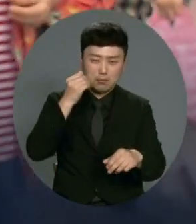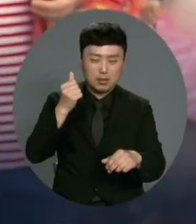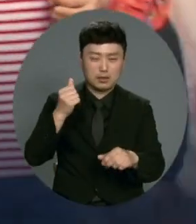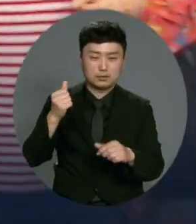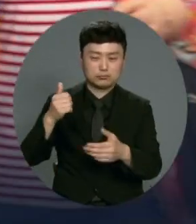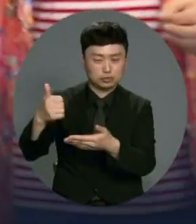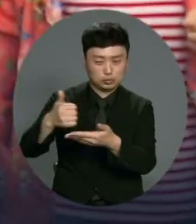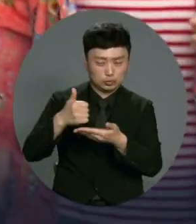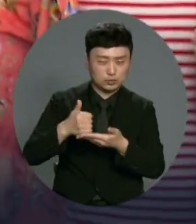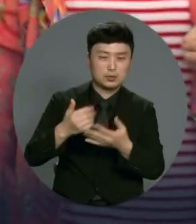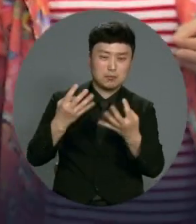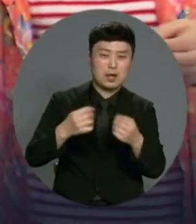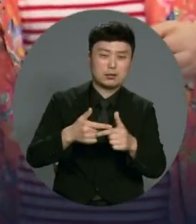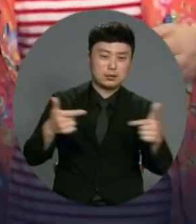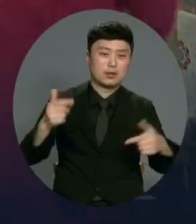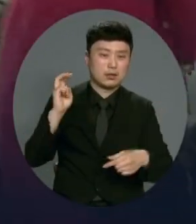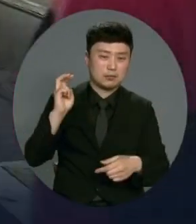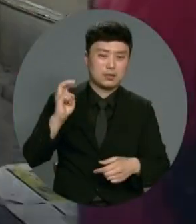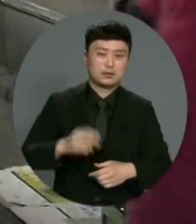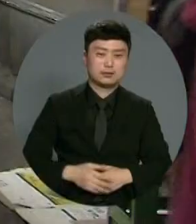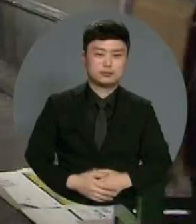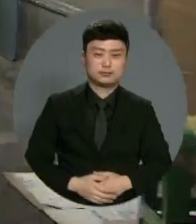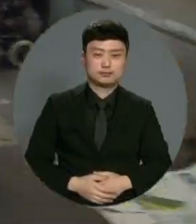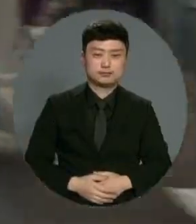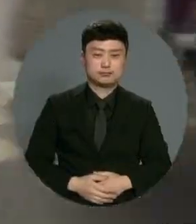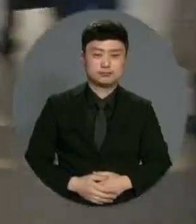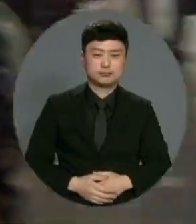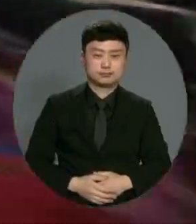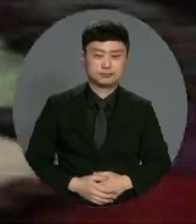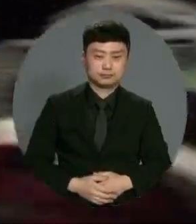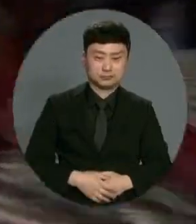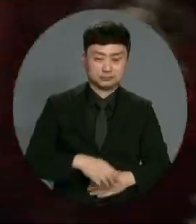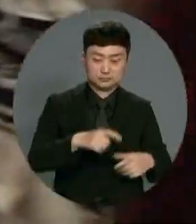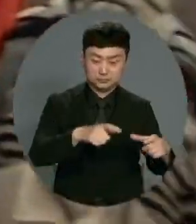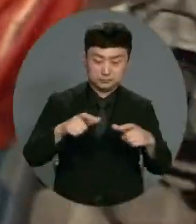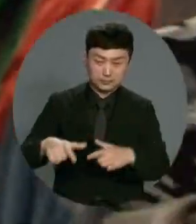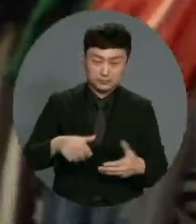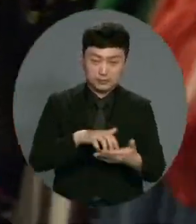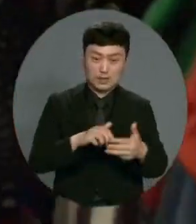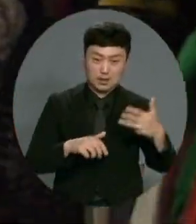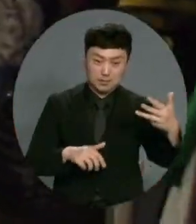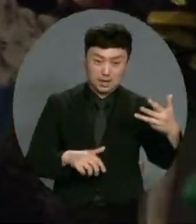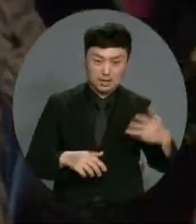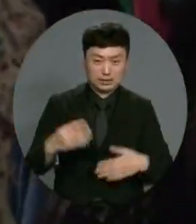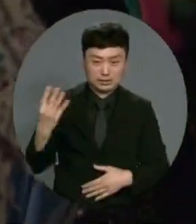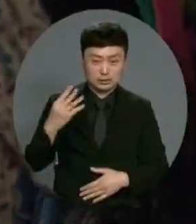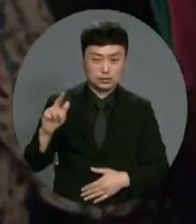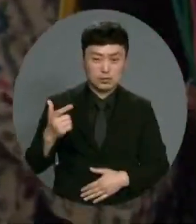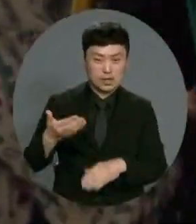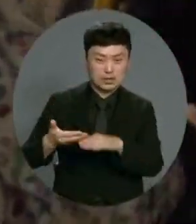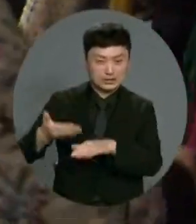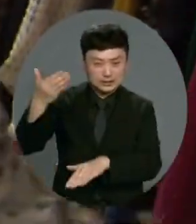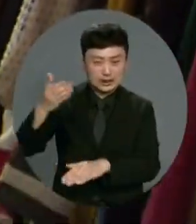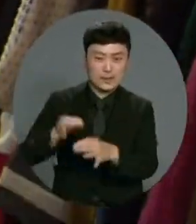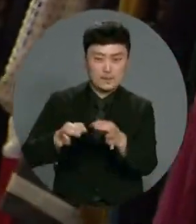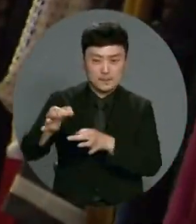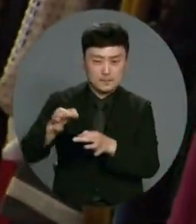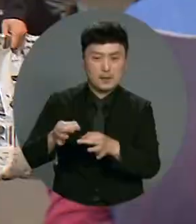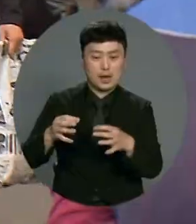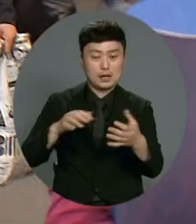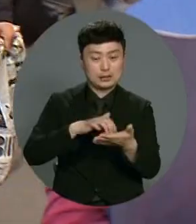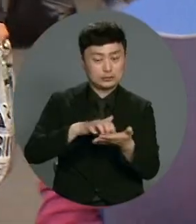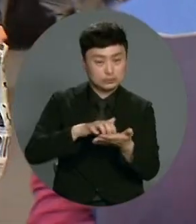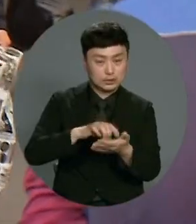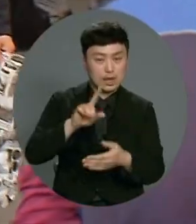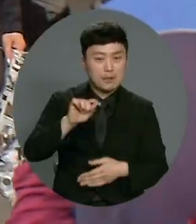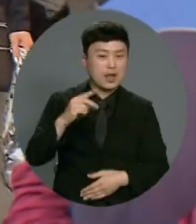따로 있다고 저는 생각 그렇게 하고 있습니다. 8개 지구 4,600개가 넘는 점포에 상인은 12,000여 명.